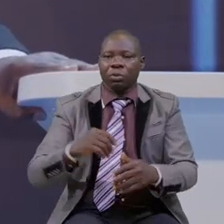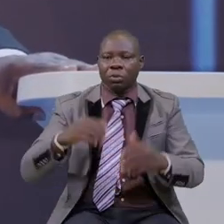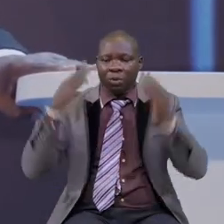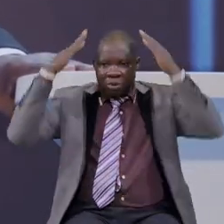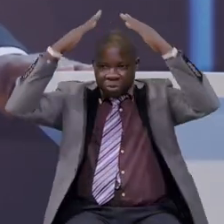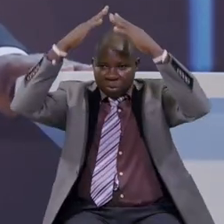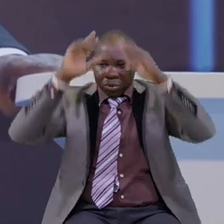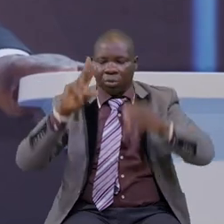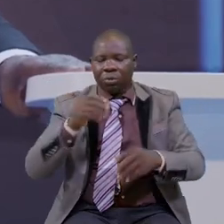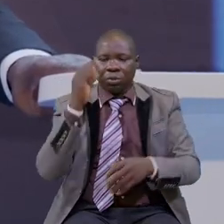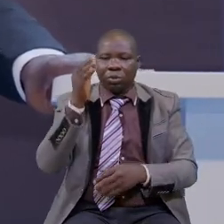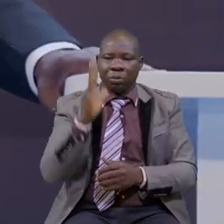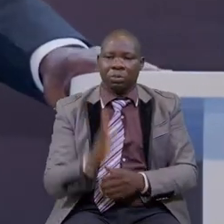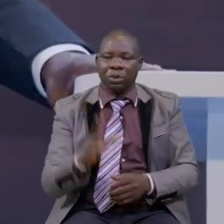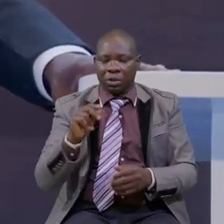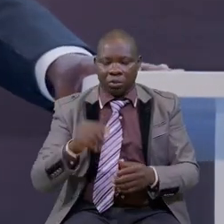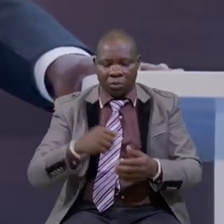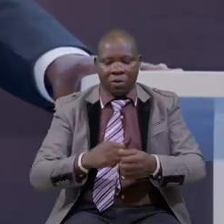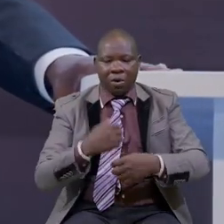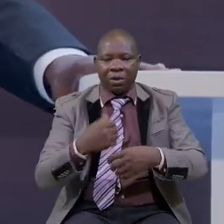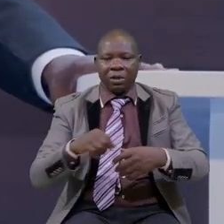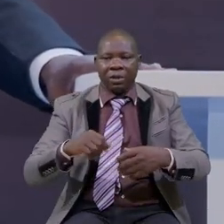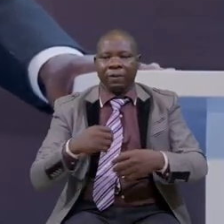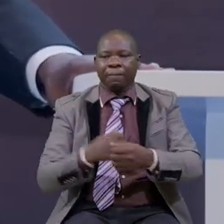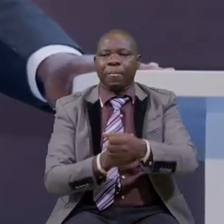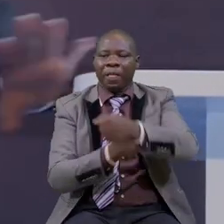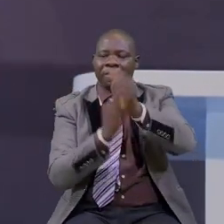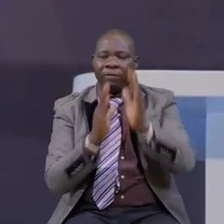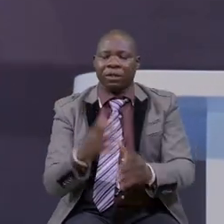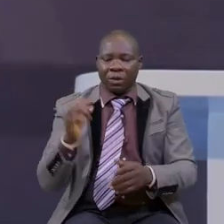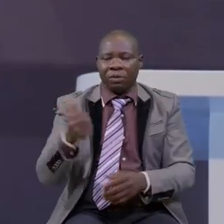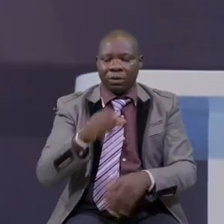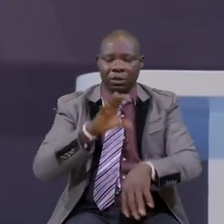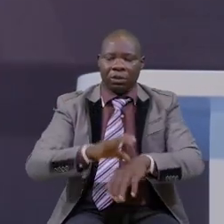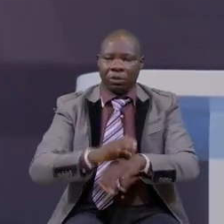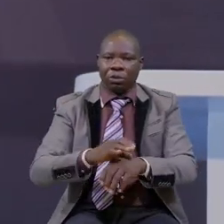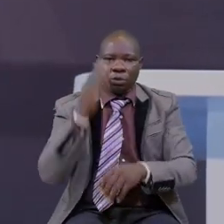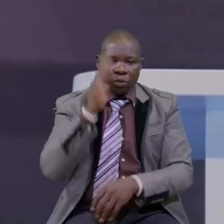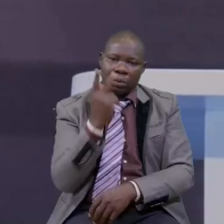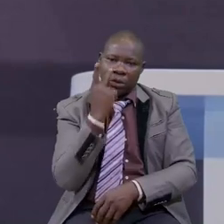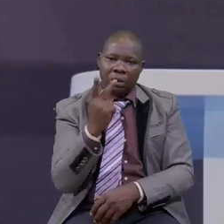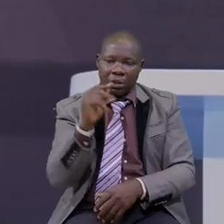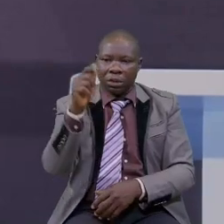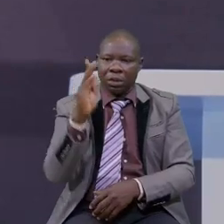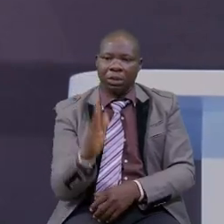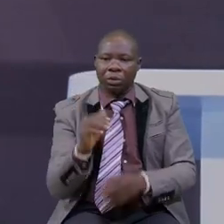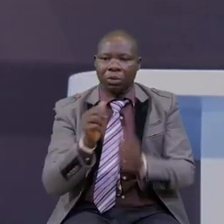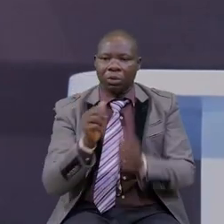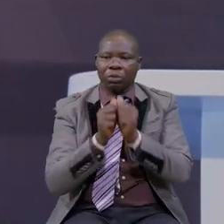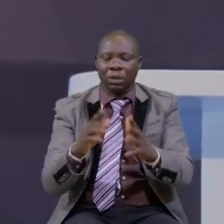aucun prédicateur, aucun fondateur d'une église, d'aucune dénomination ne verra Dieu. Sans